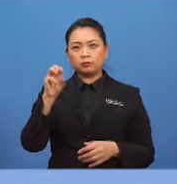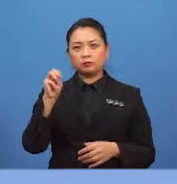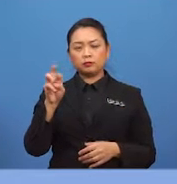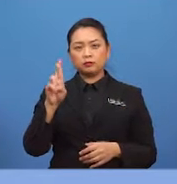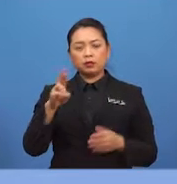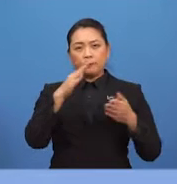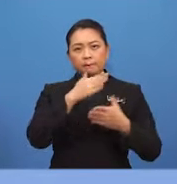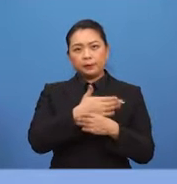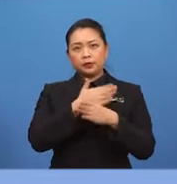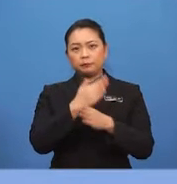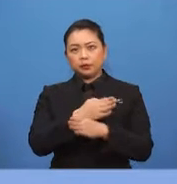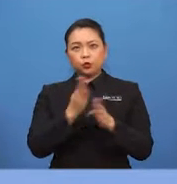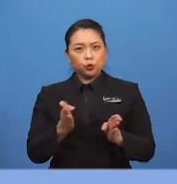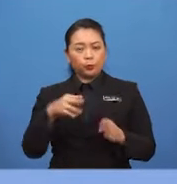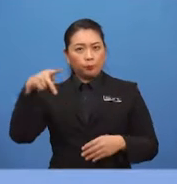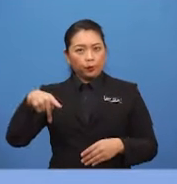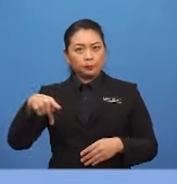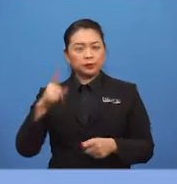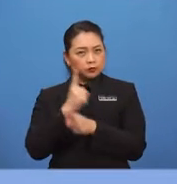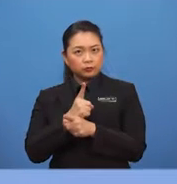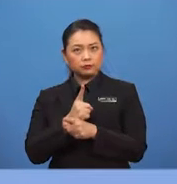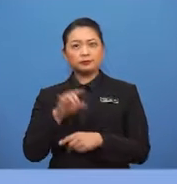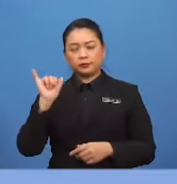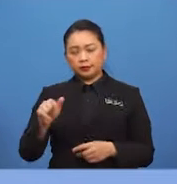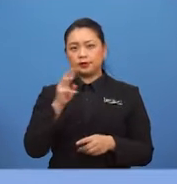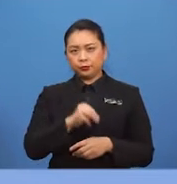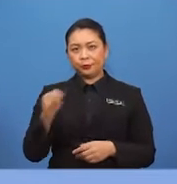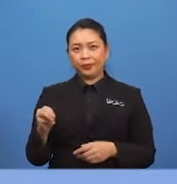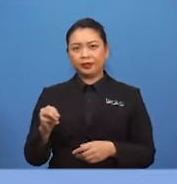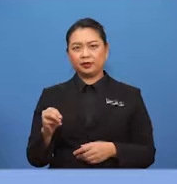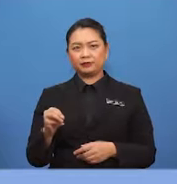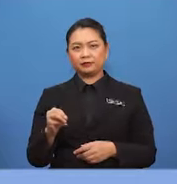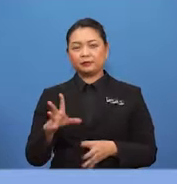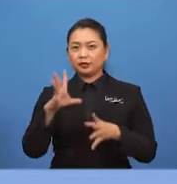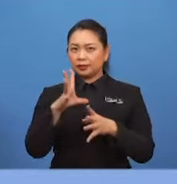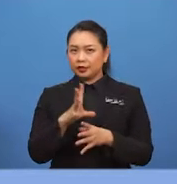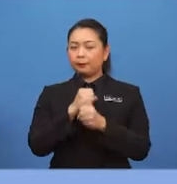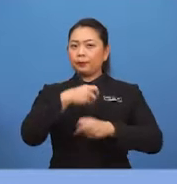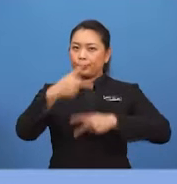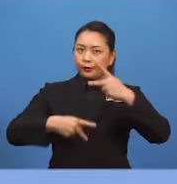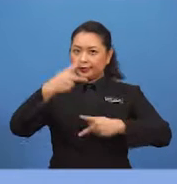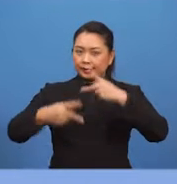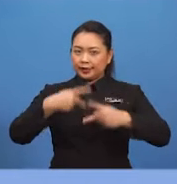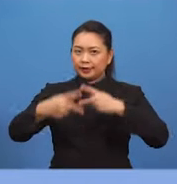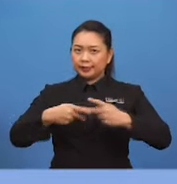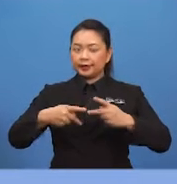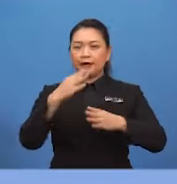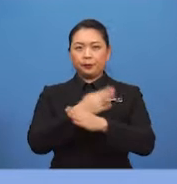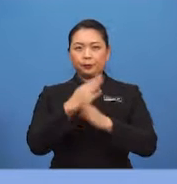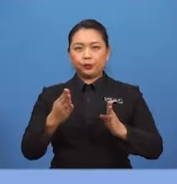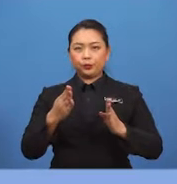monomer-monomer membentuk polimer, kan? Ya, murid-murid, terdapat proses yang